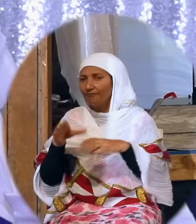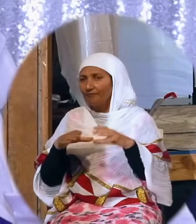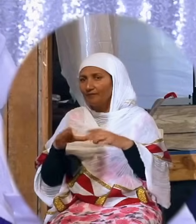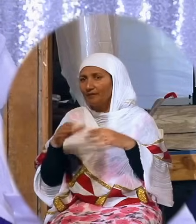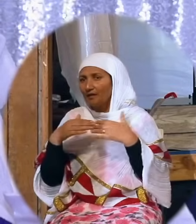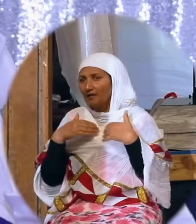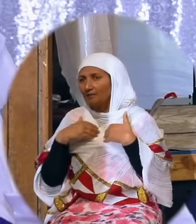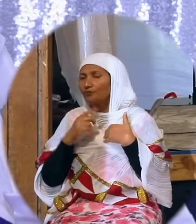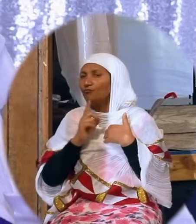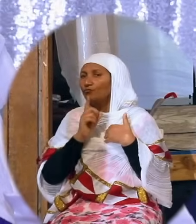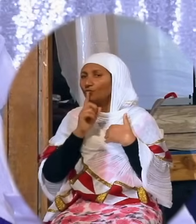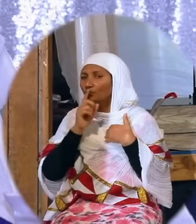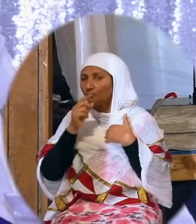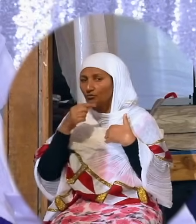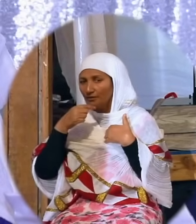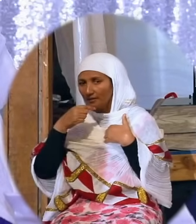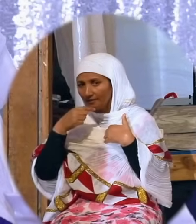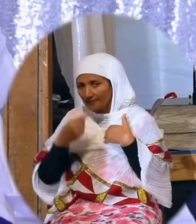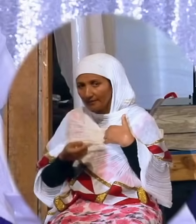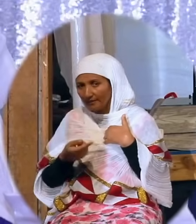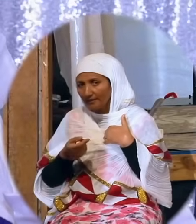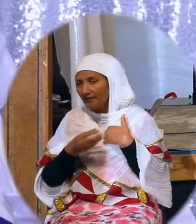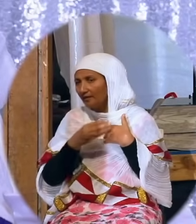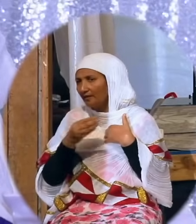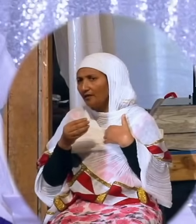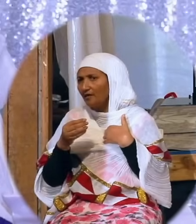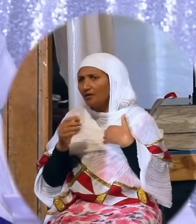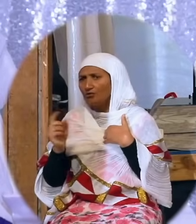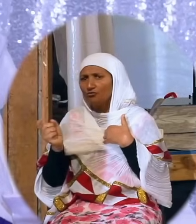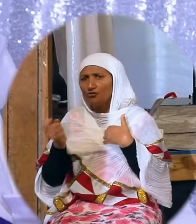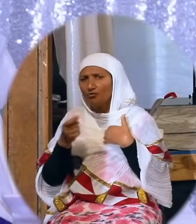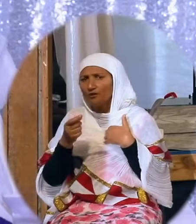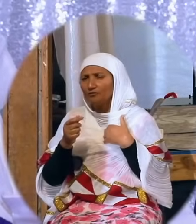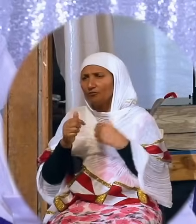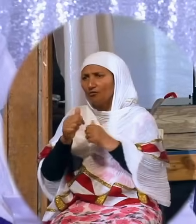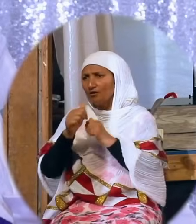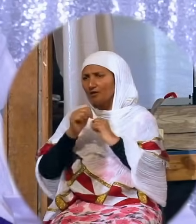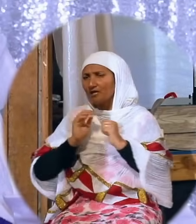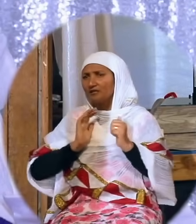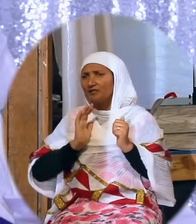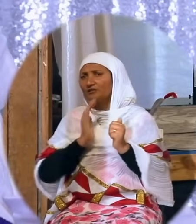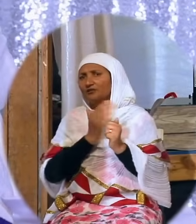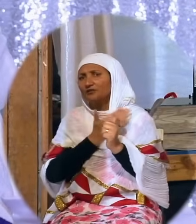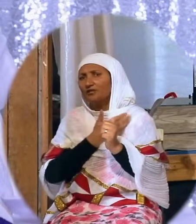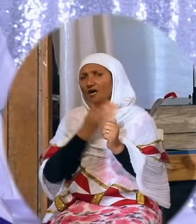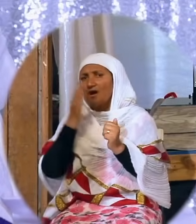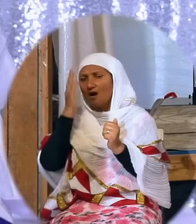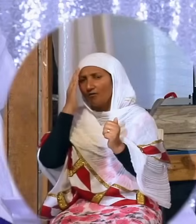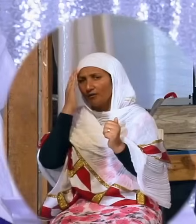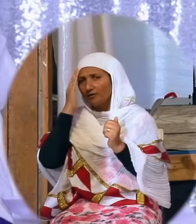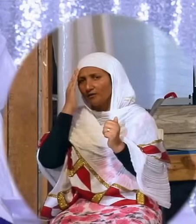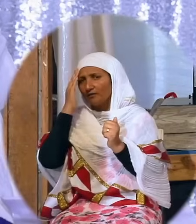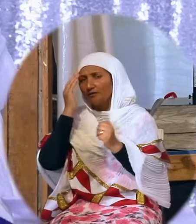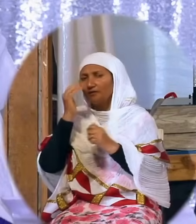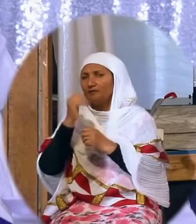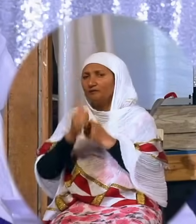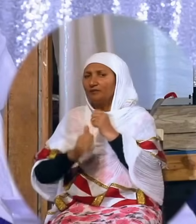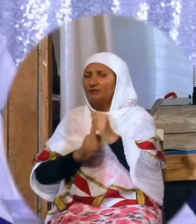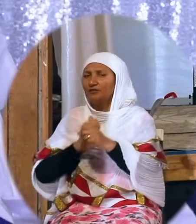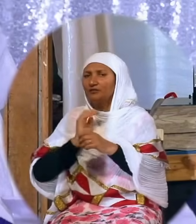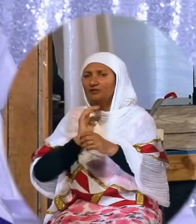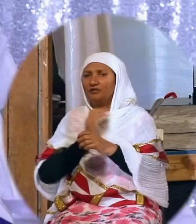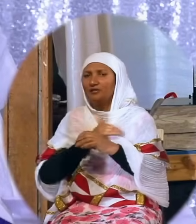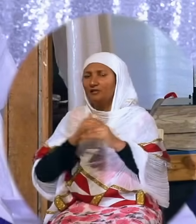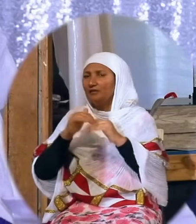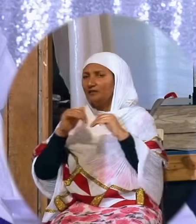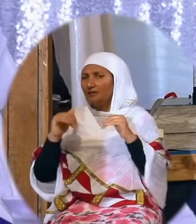እንደውነቱ ለመናገር ማለት ነው። እና ስለ ሁኔታው ራሳችን አውቀን ሚናችንን ለይተን እናምነውን